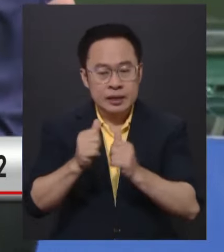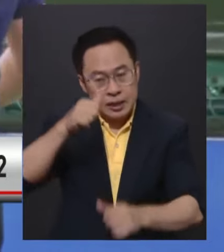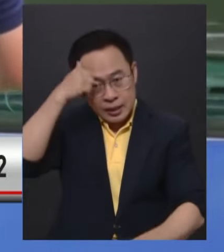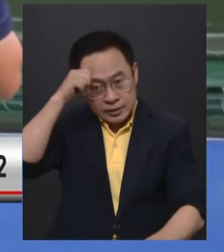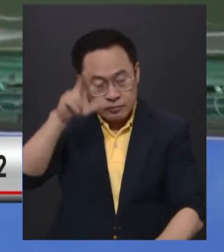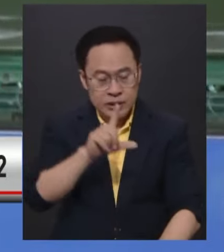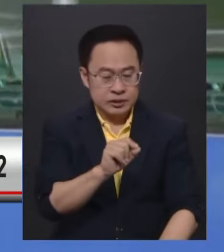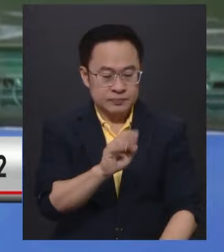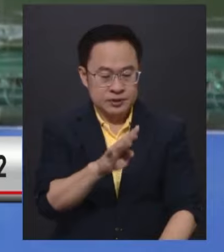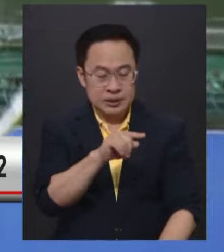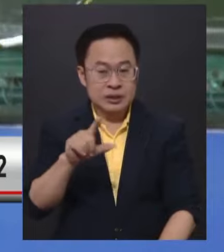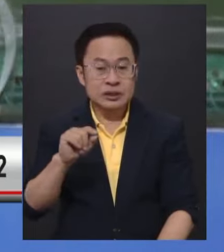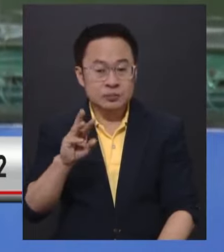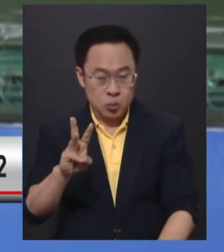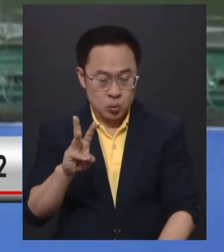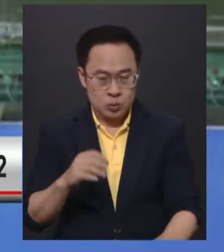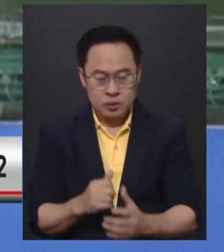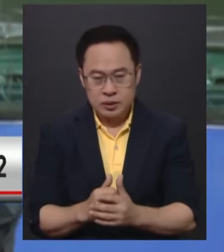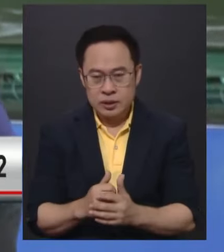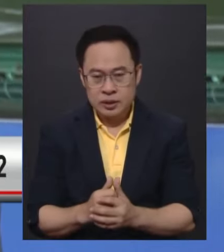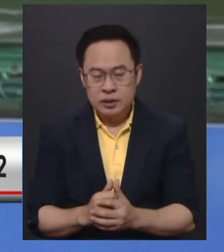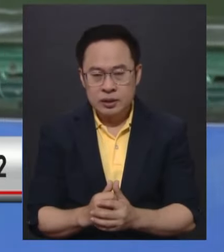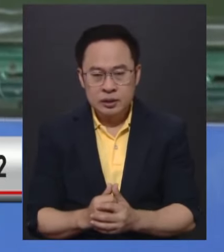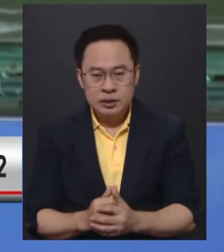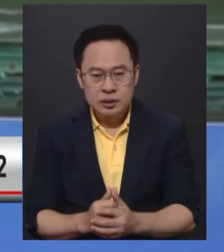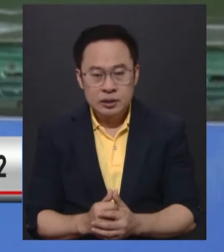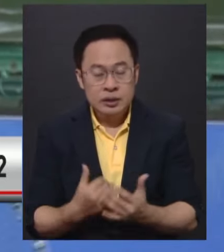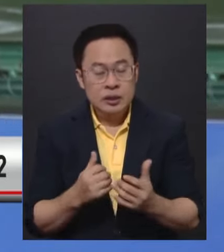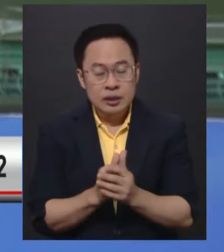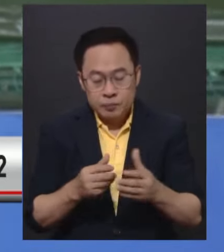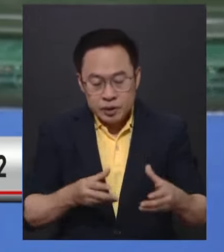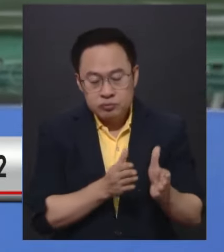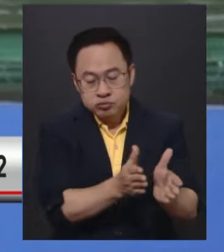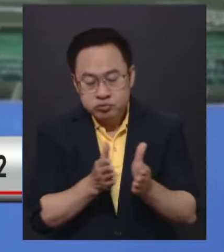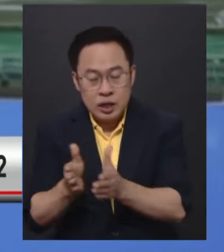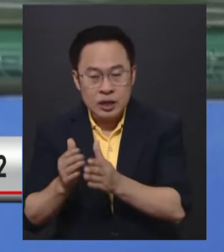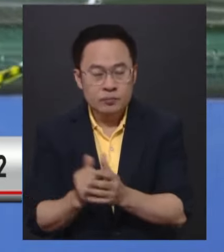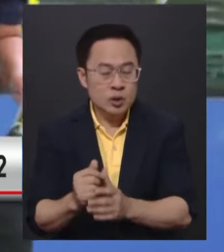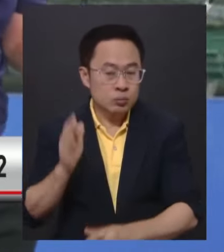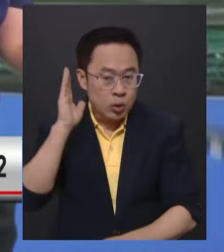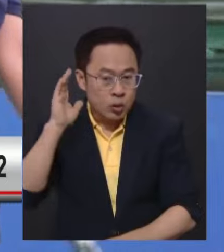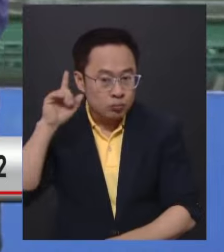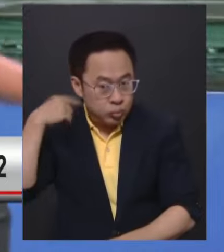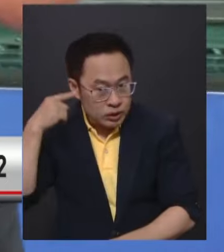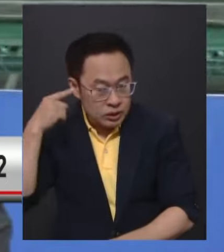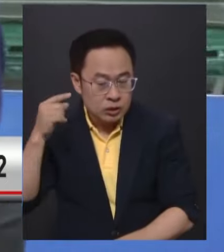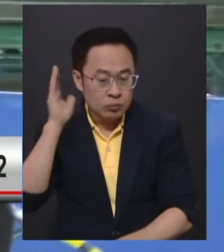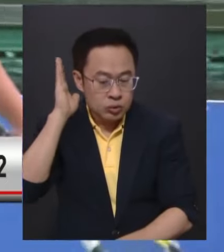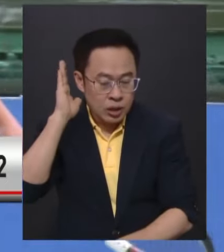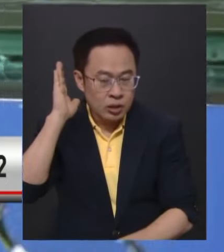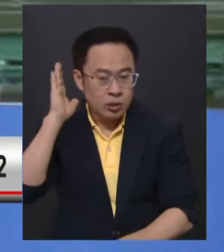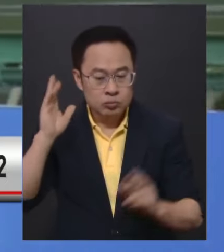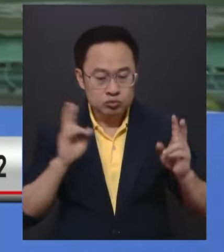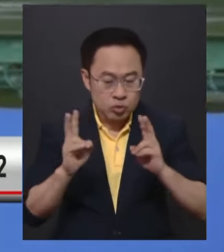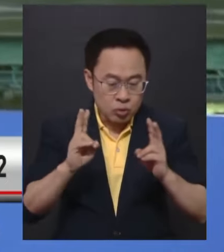ก็คือวันที่24ถึง26พฤษภาคมนะคะแบ่งกันเป็นประเภทคู่ผสมชายคู่หญิงเดี่ยวชายเดี่ยว